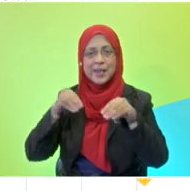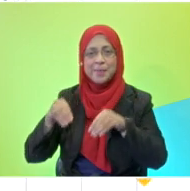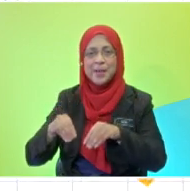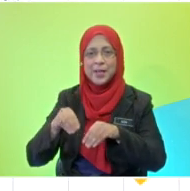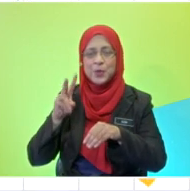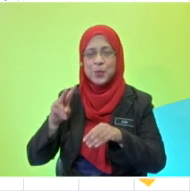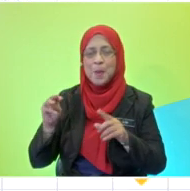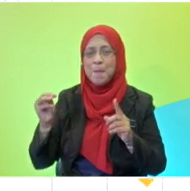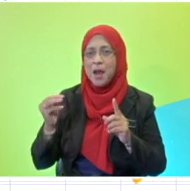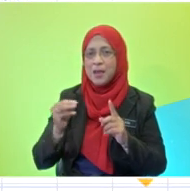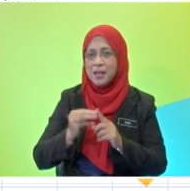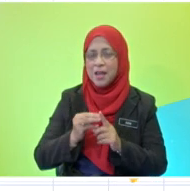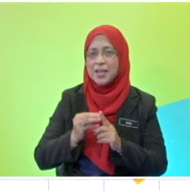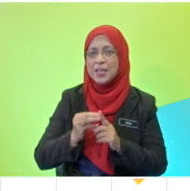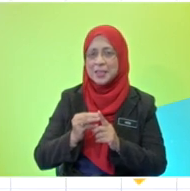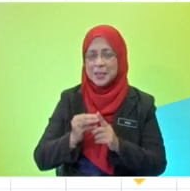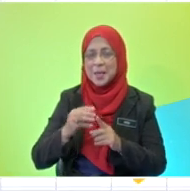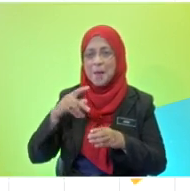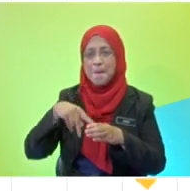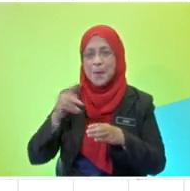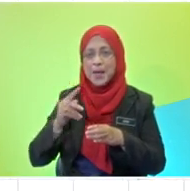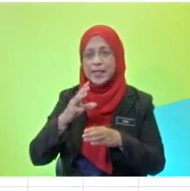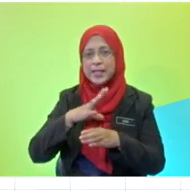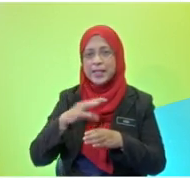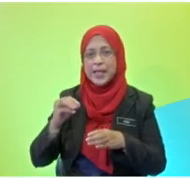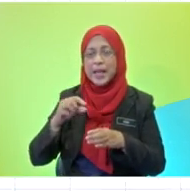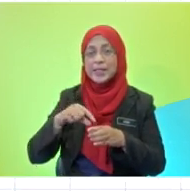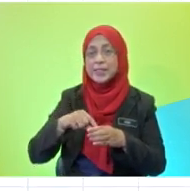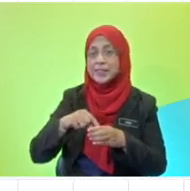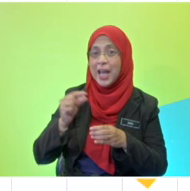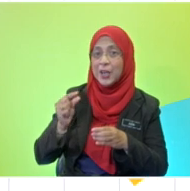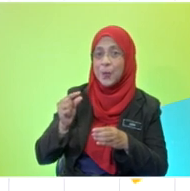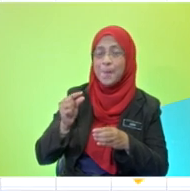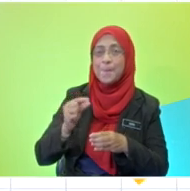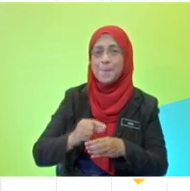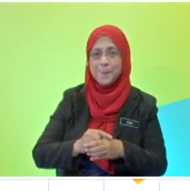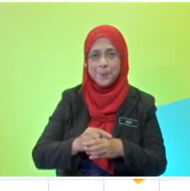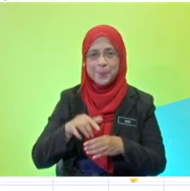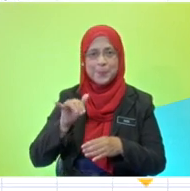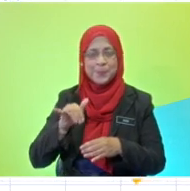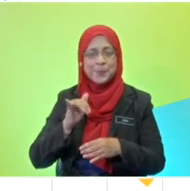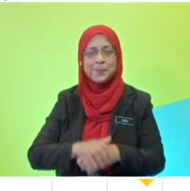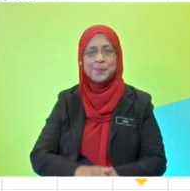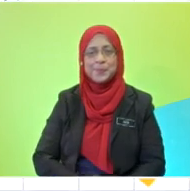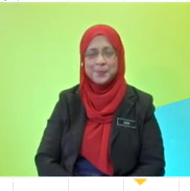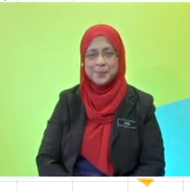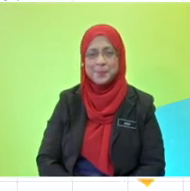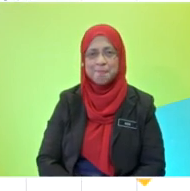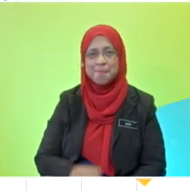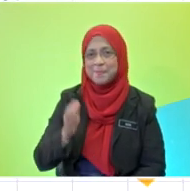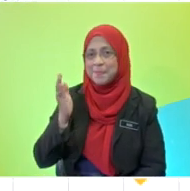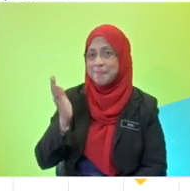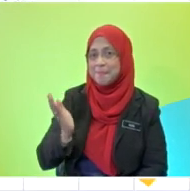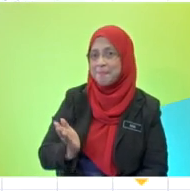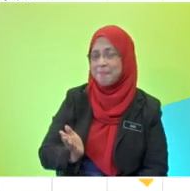zakat tanaman yaitu padi dia jawab gandum ada di situ Barli dan juga jagung Nah ya